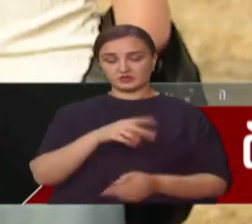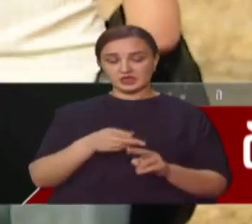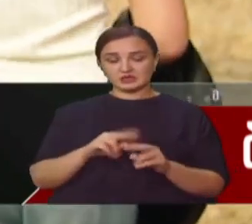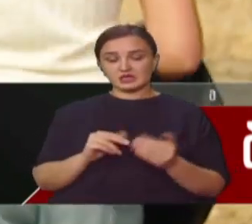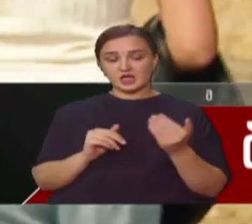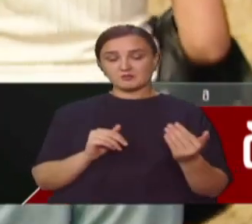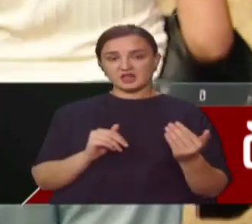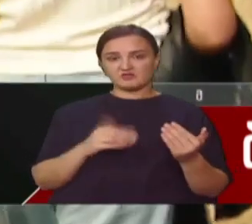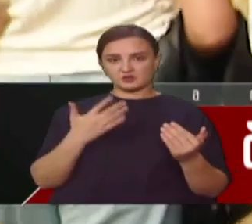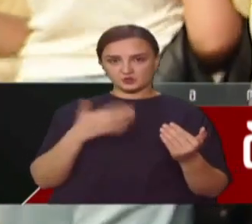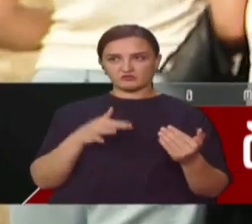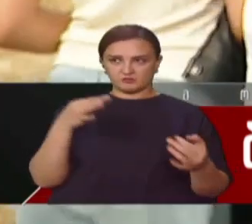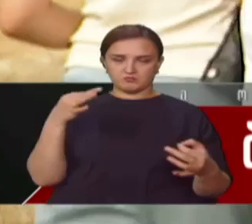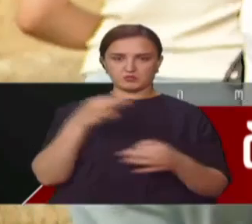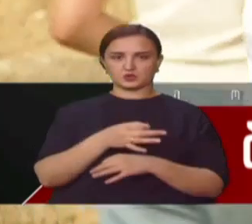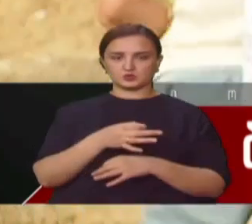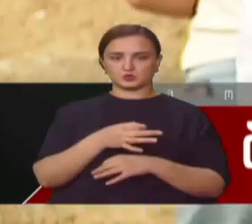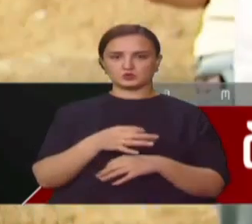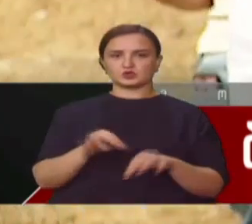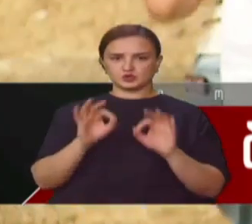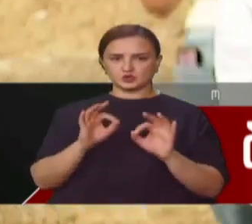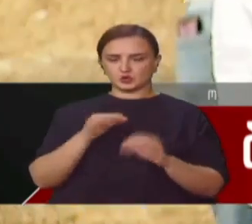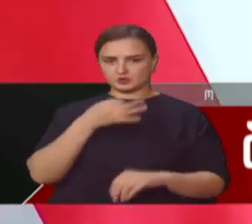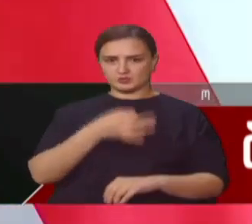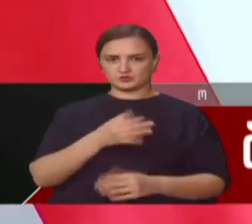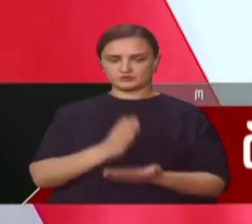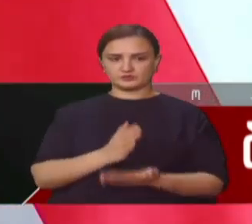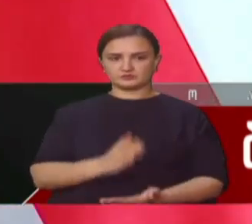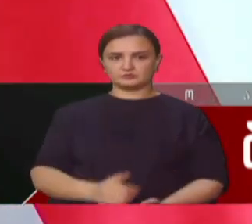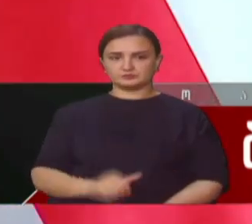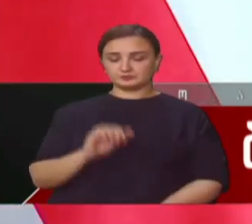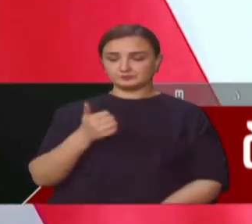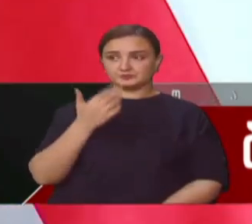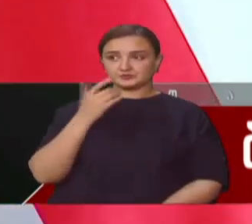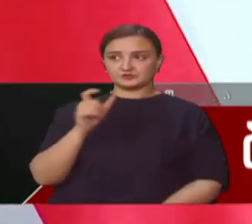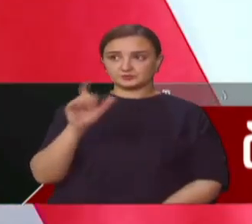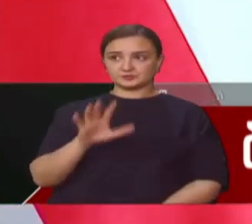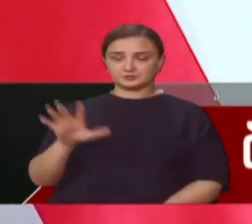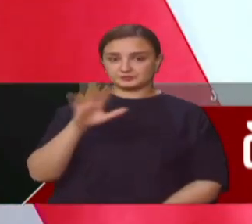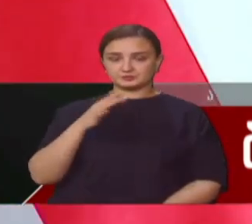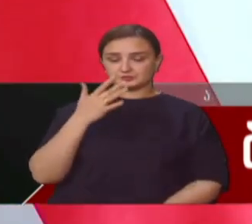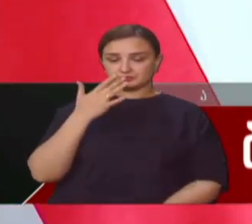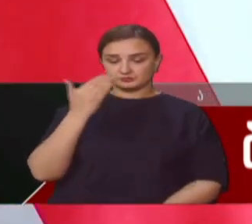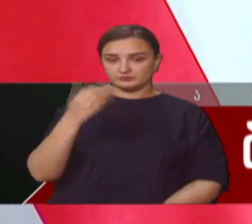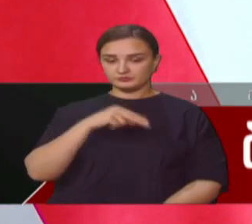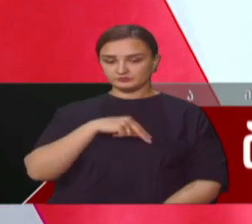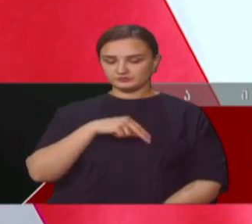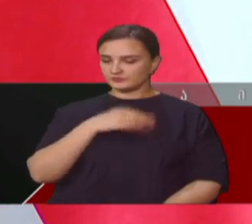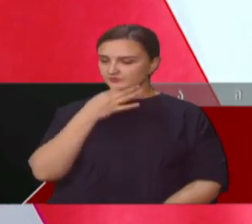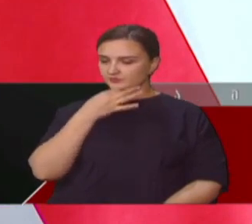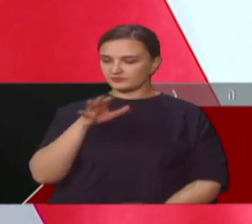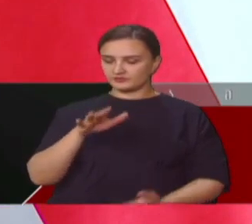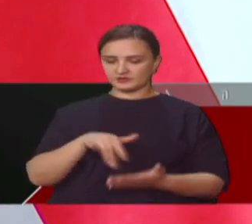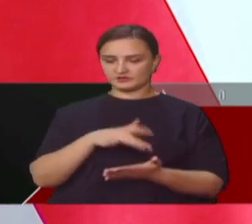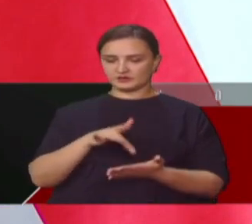ამათვის პასუხის გაცემა, ჯეროვანი პასუხის გაცემა. Როგორც ევროპარლამენტში დარწმუნებული ვარ, დების მიერ სათათაო